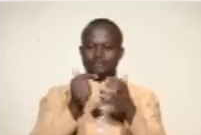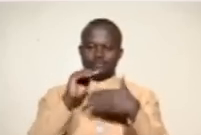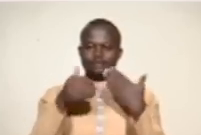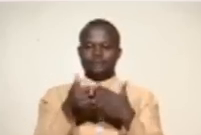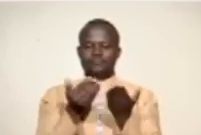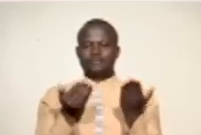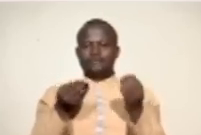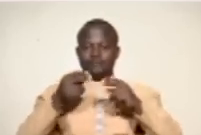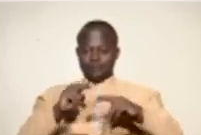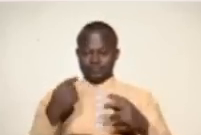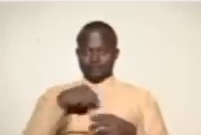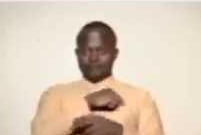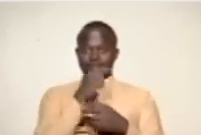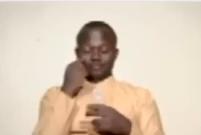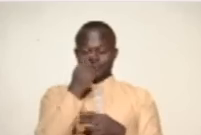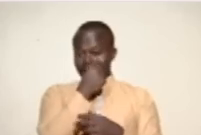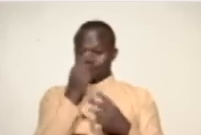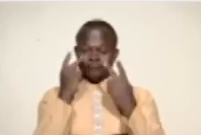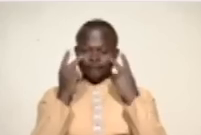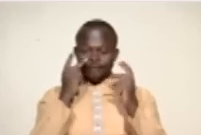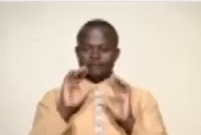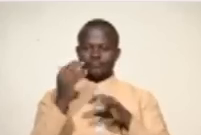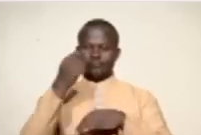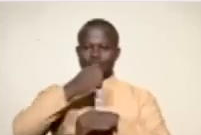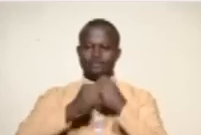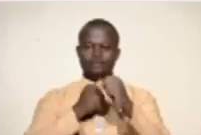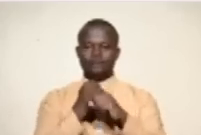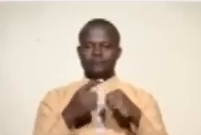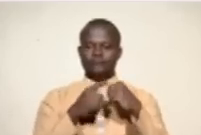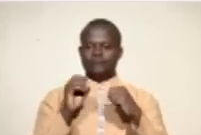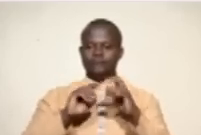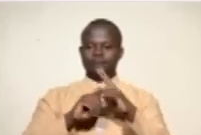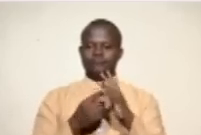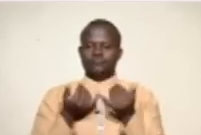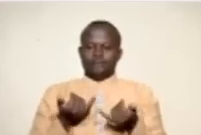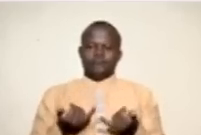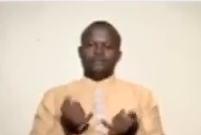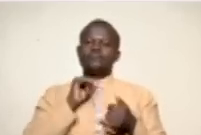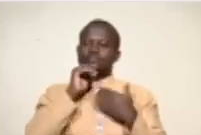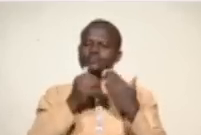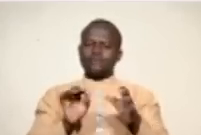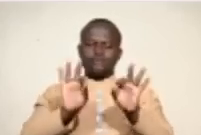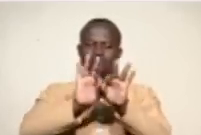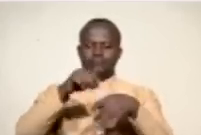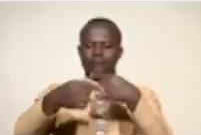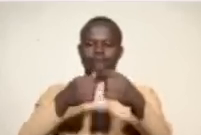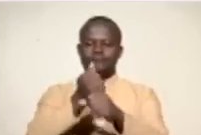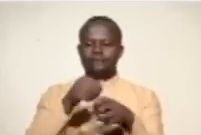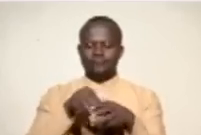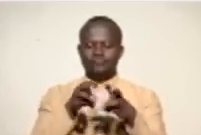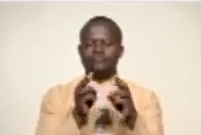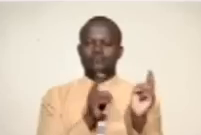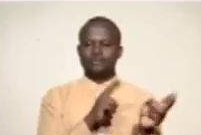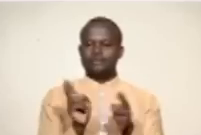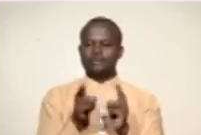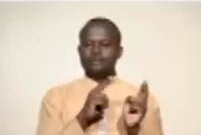biraba tubireba uyu muryango uherutse kwiziza imyaka 60 ushinzwe rero ntibikwiye ko ukomeza gukora mu buryo bwari